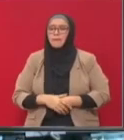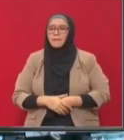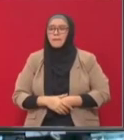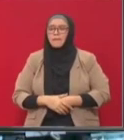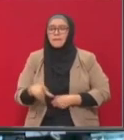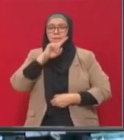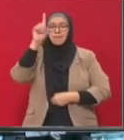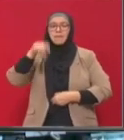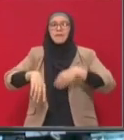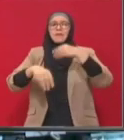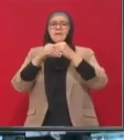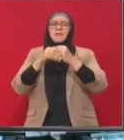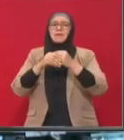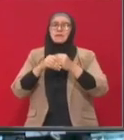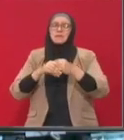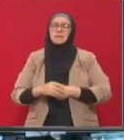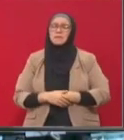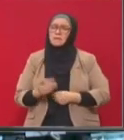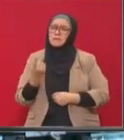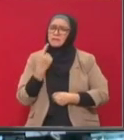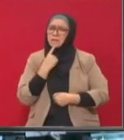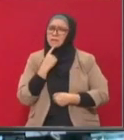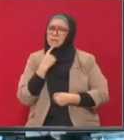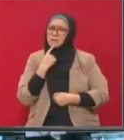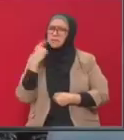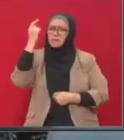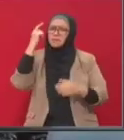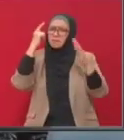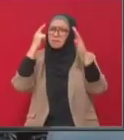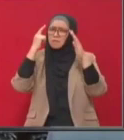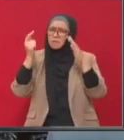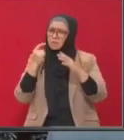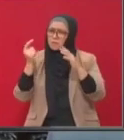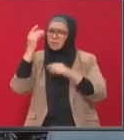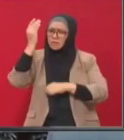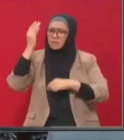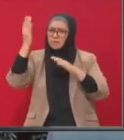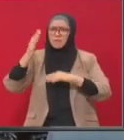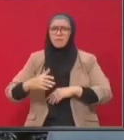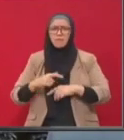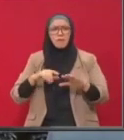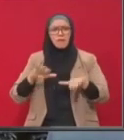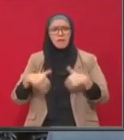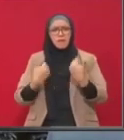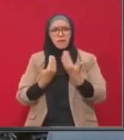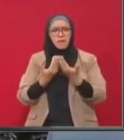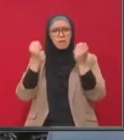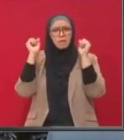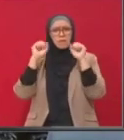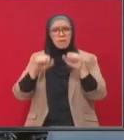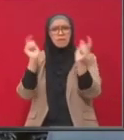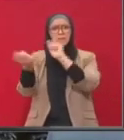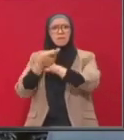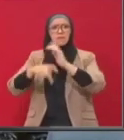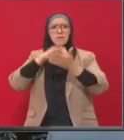judul speaker cemana oleh batucada deproject untuk membela anak-anak Poso perkara